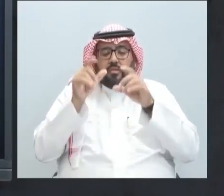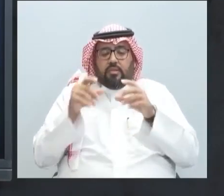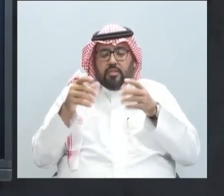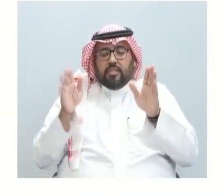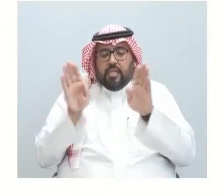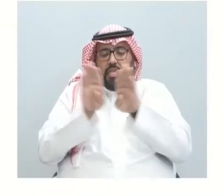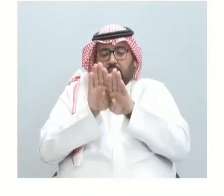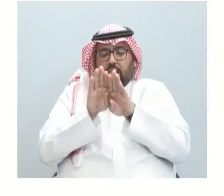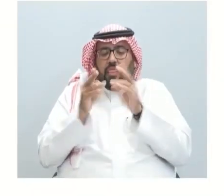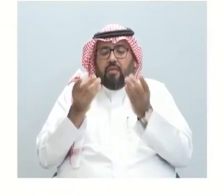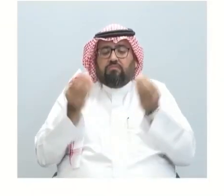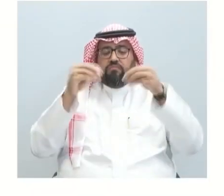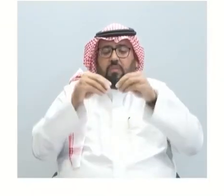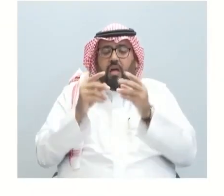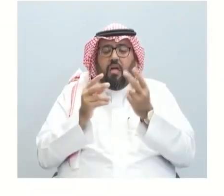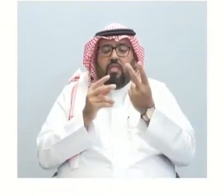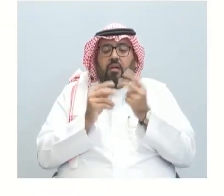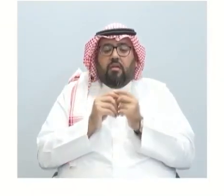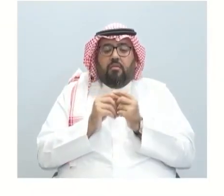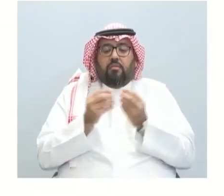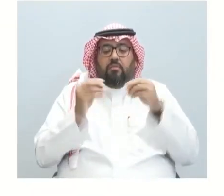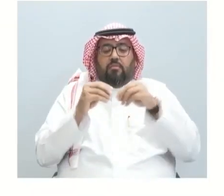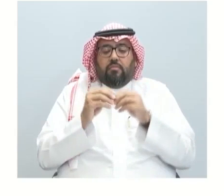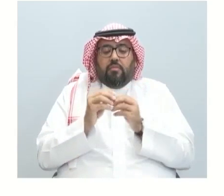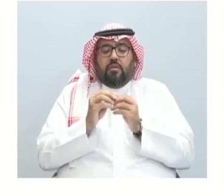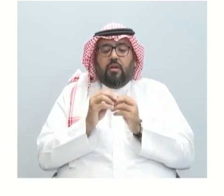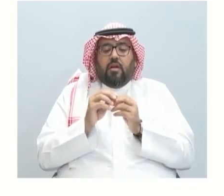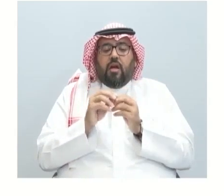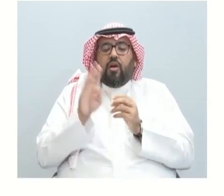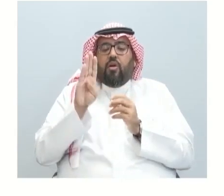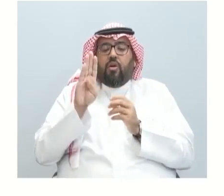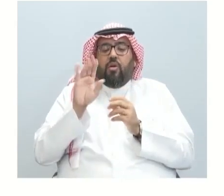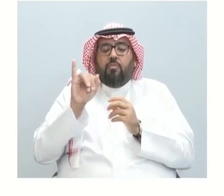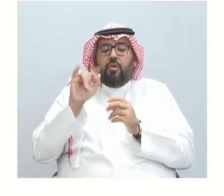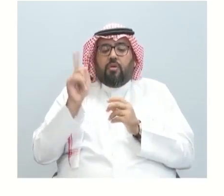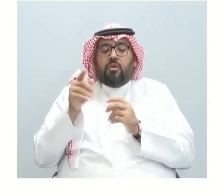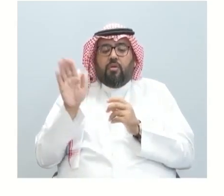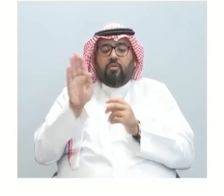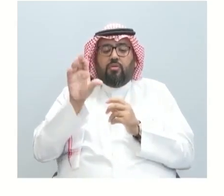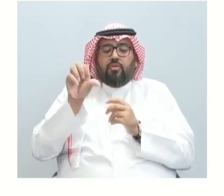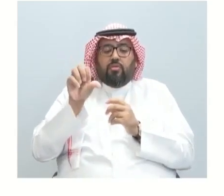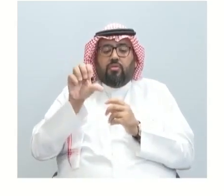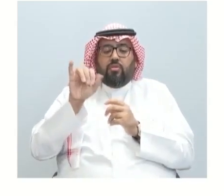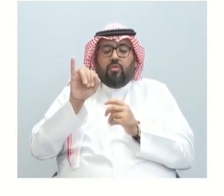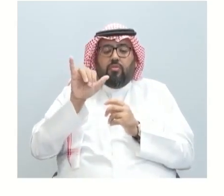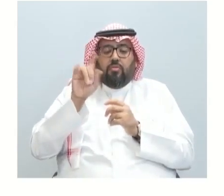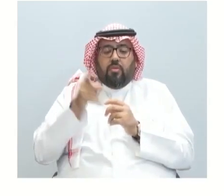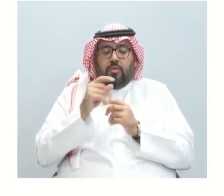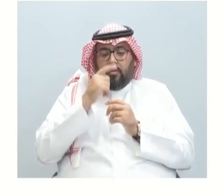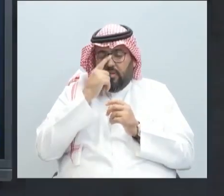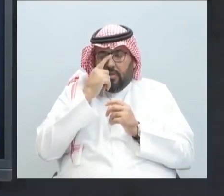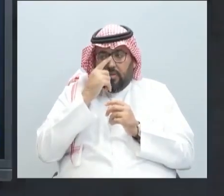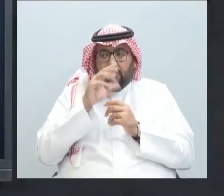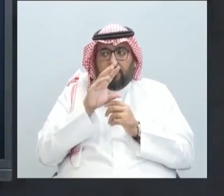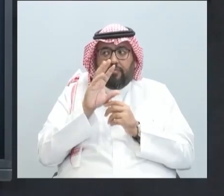متضاعف نحن جميعا دائما دائما عندما ما نسمع مصطلح كروموسوم نتخيل هذا الشكل على شكل اكس ولكن هذا الشكل